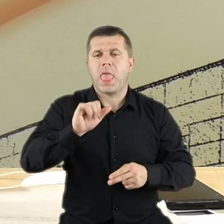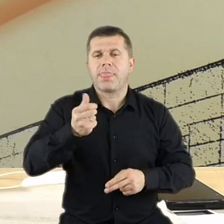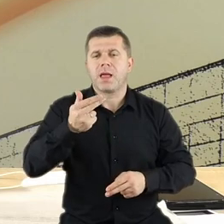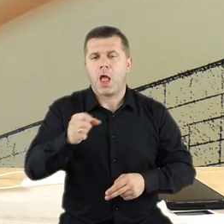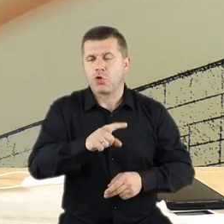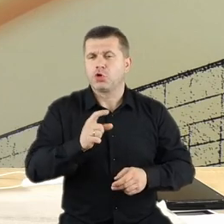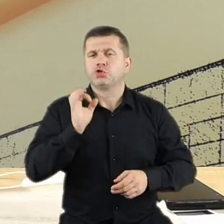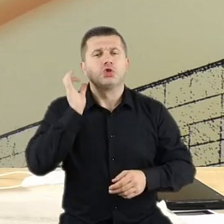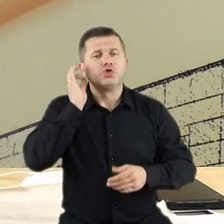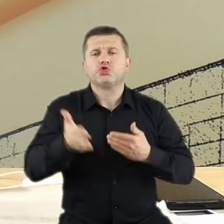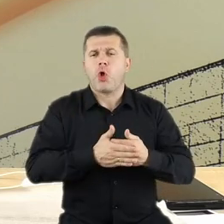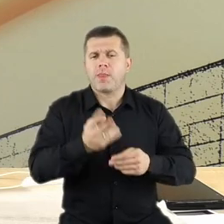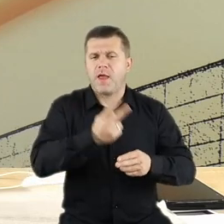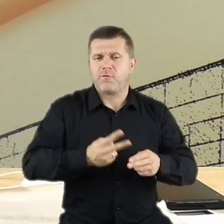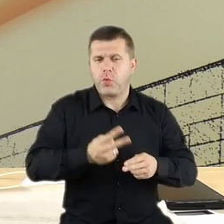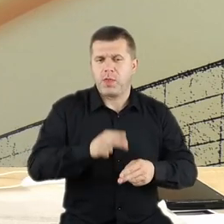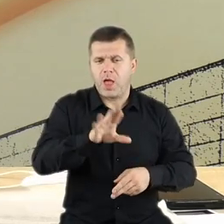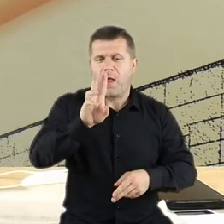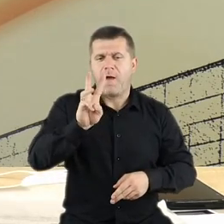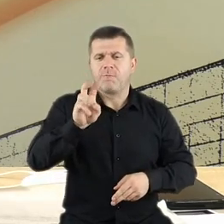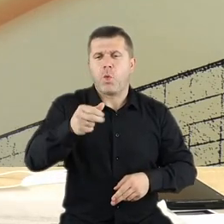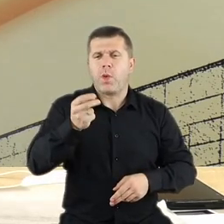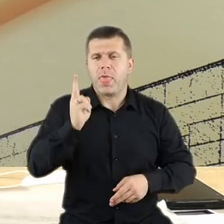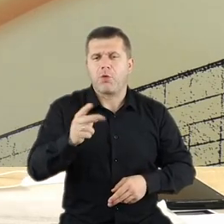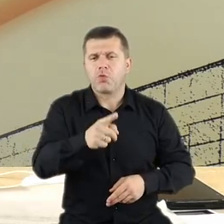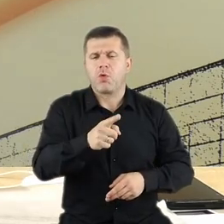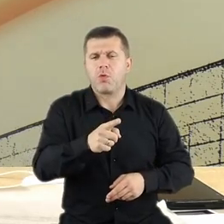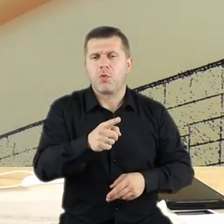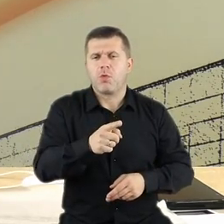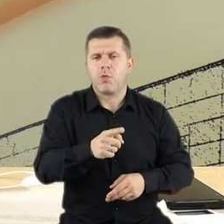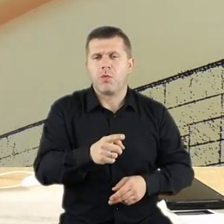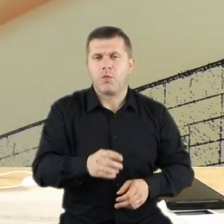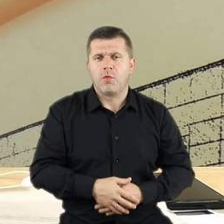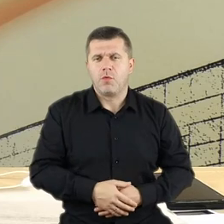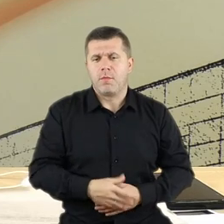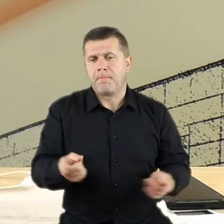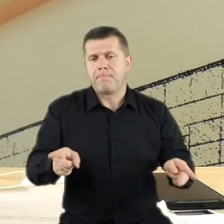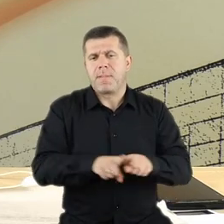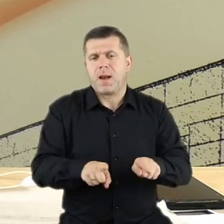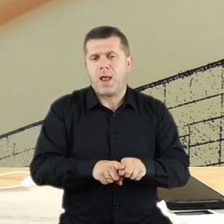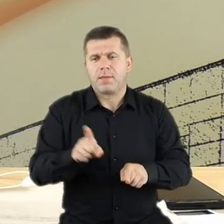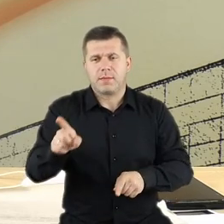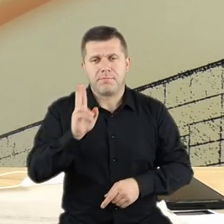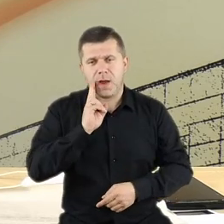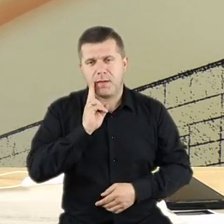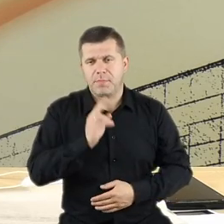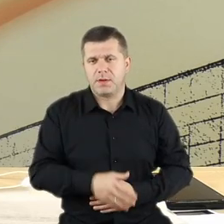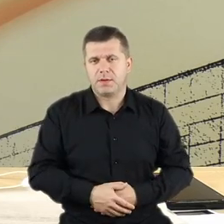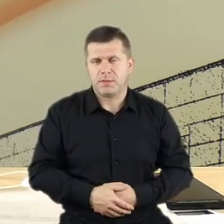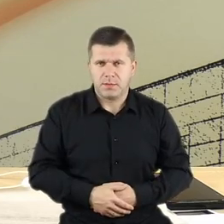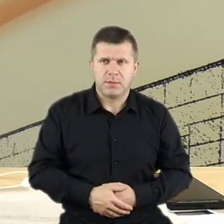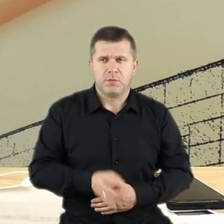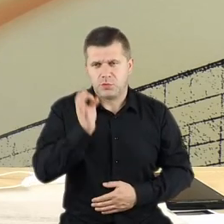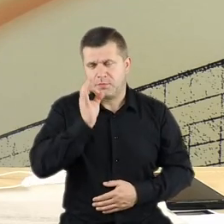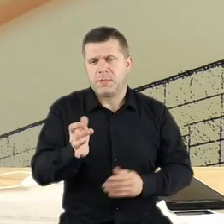żona wujka A wujek dobrze wujek to jest brat mamy dobra